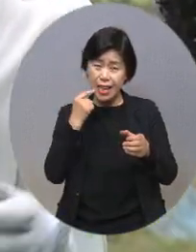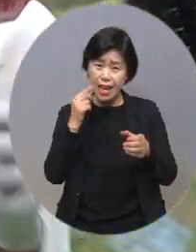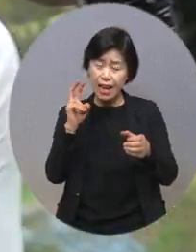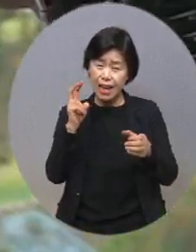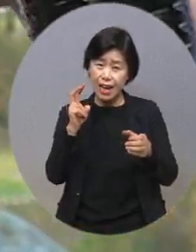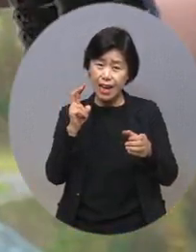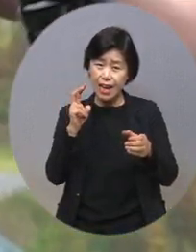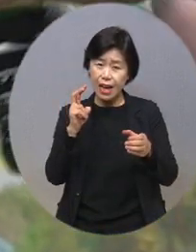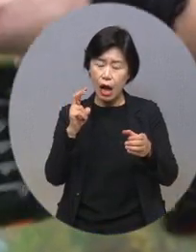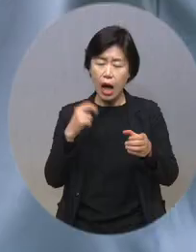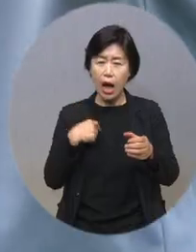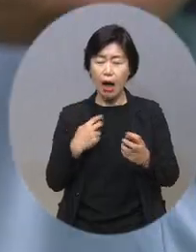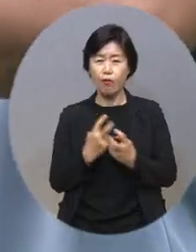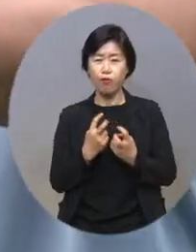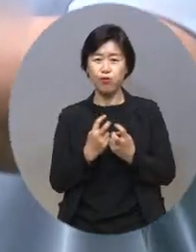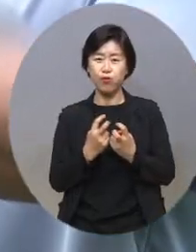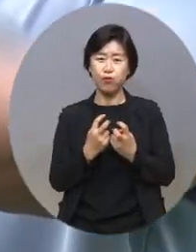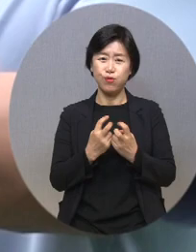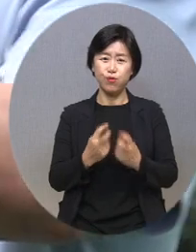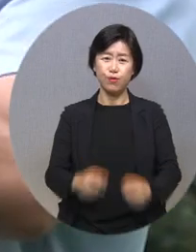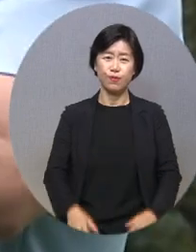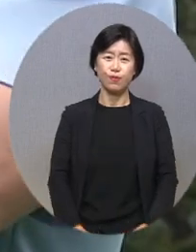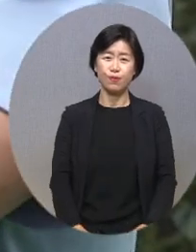아 나 지금 미치겠다.